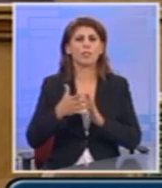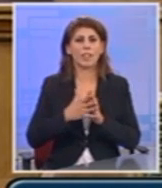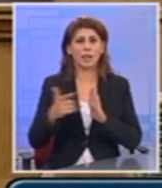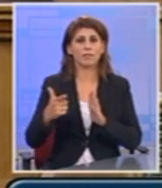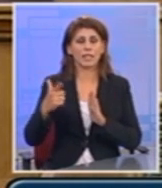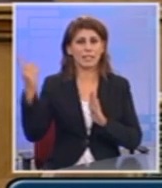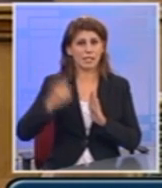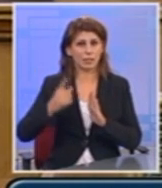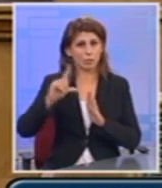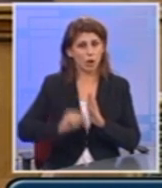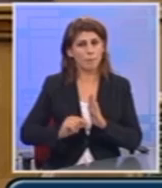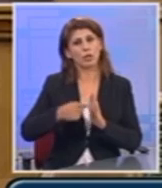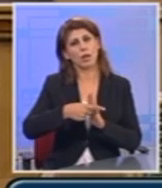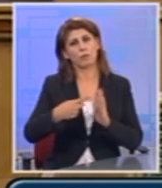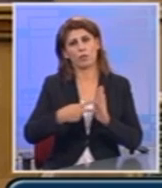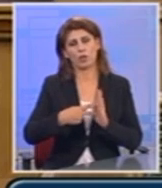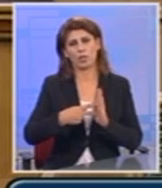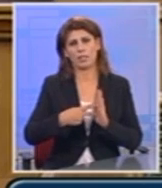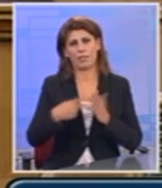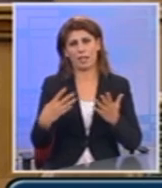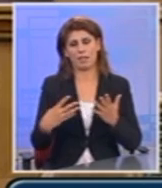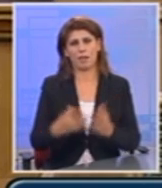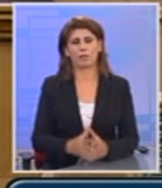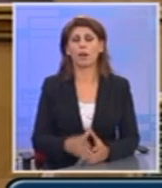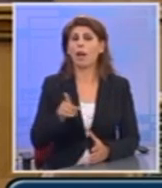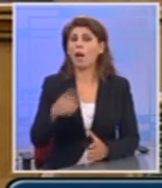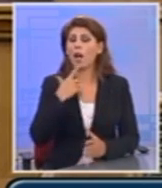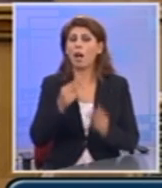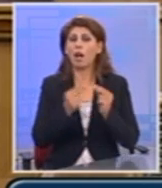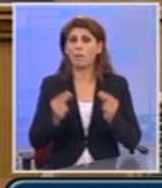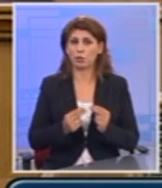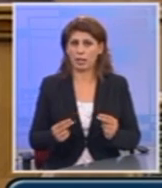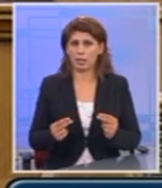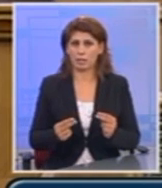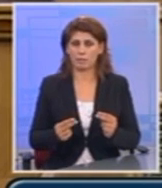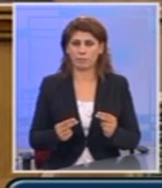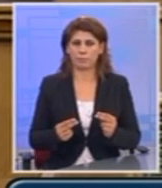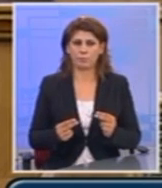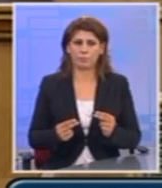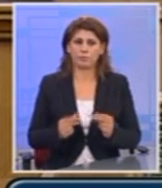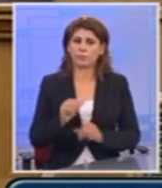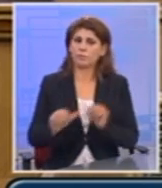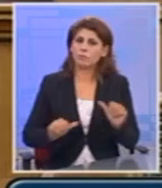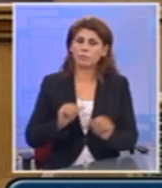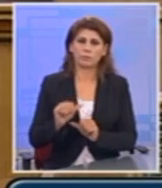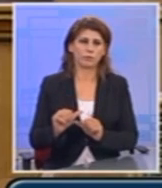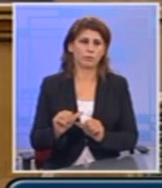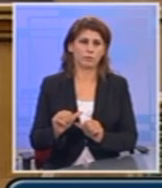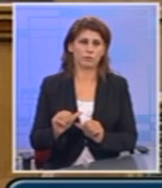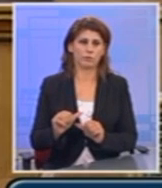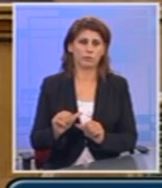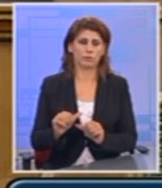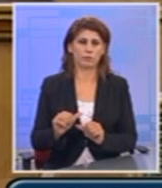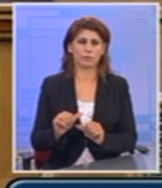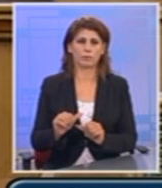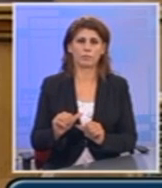σε σχέση με το 2009 αυτό είναι αποτέλεσμα των αλλαγών στις